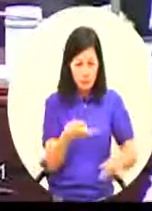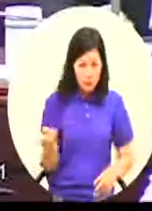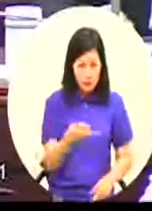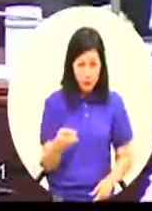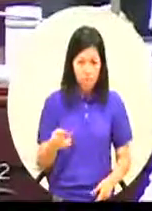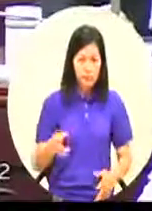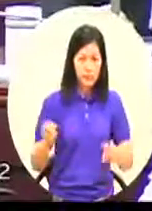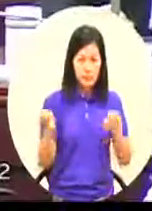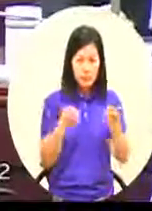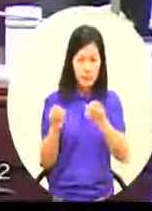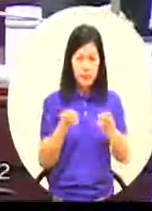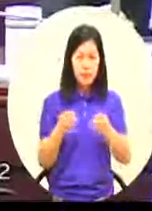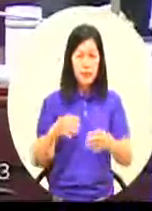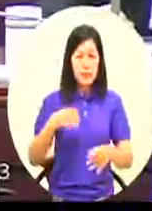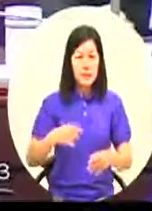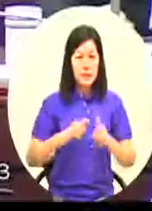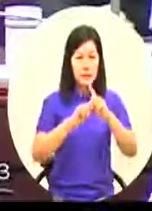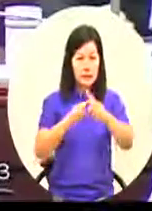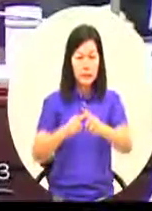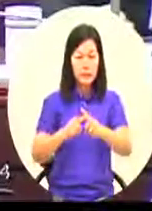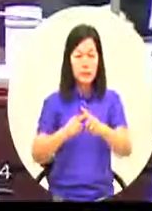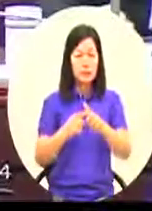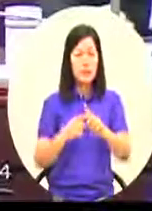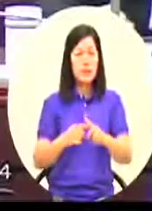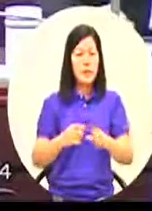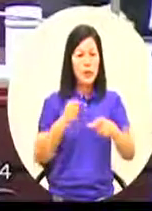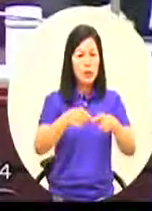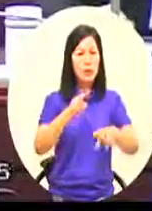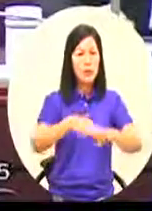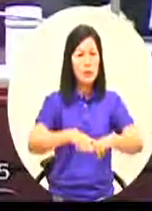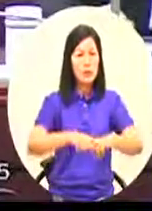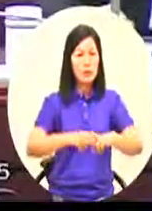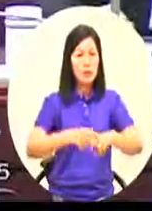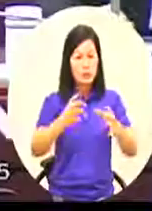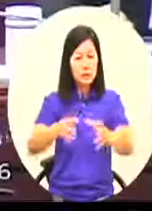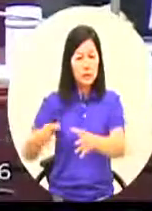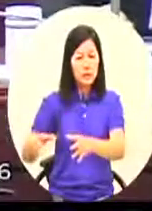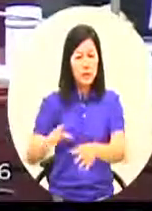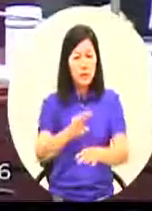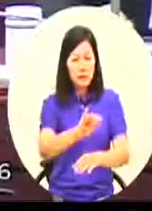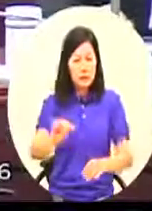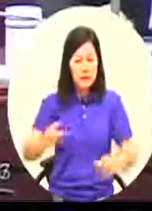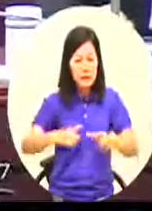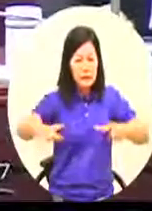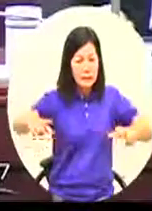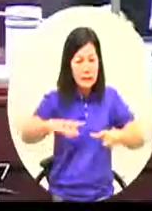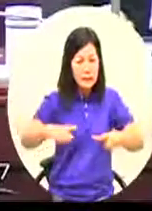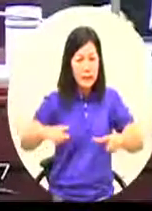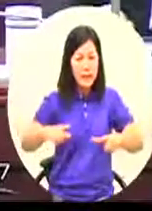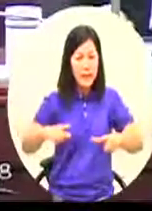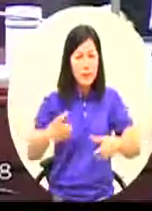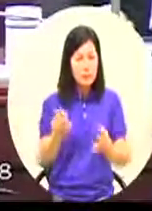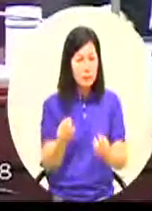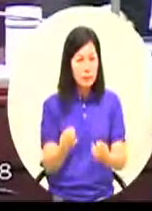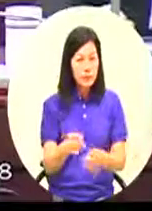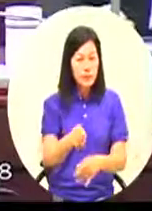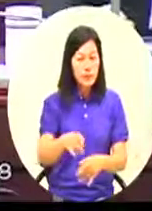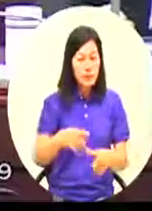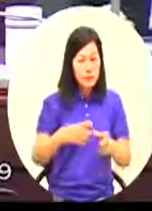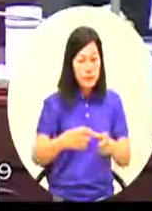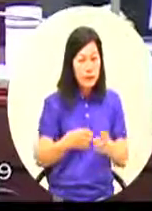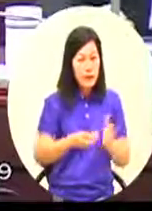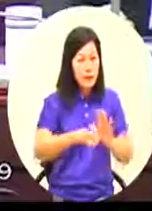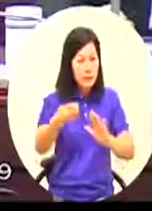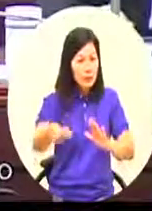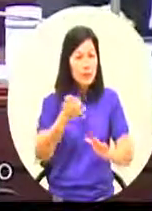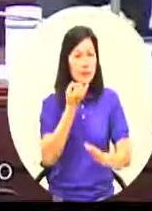以在现场上，哪些公共设施的用地有多大，有什么可以刷吗？好，